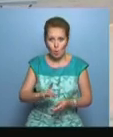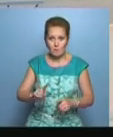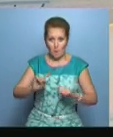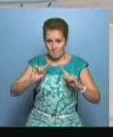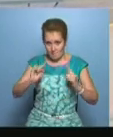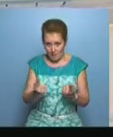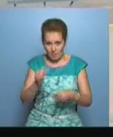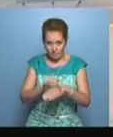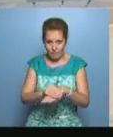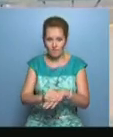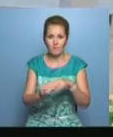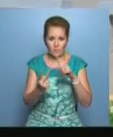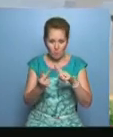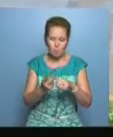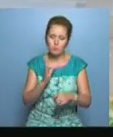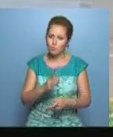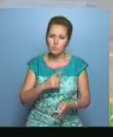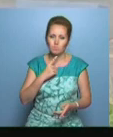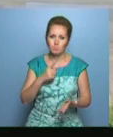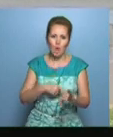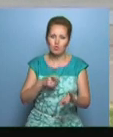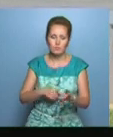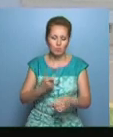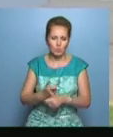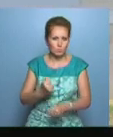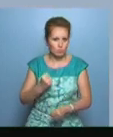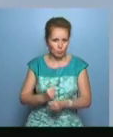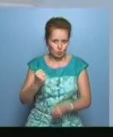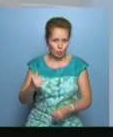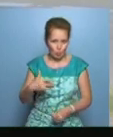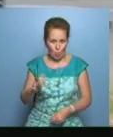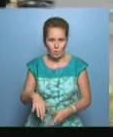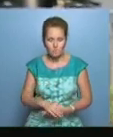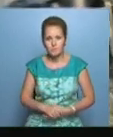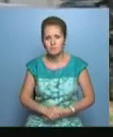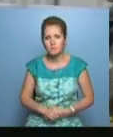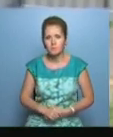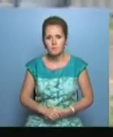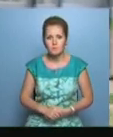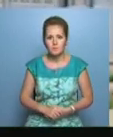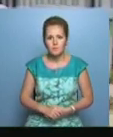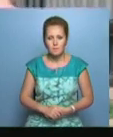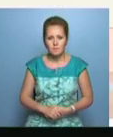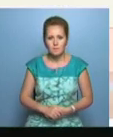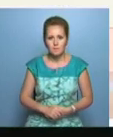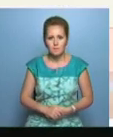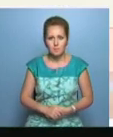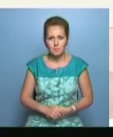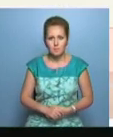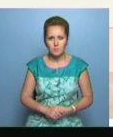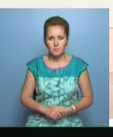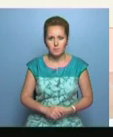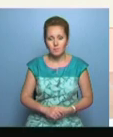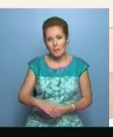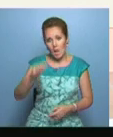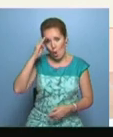повтор, спрашивать будут по всей строгости. Елена Лебедева, Юрий Зелененький, телеканал «Моя Удмуртия». «Отчий дом»